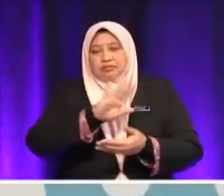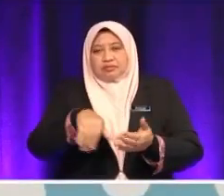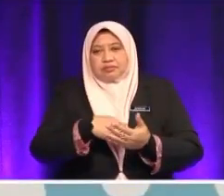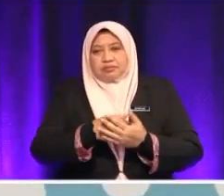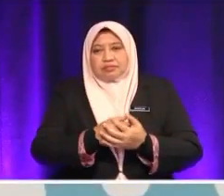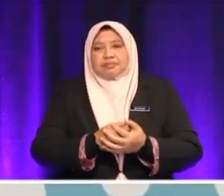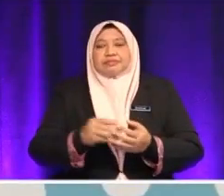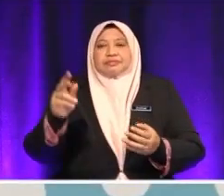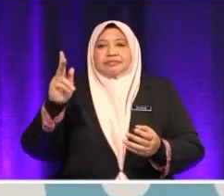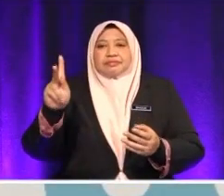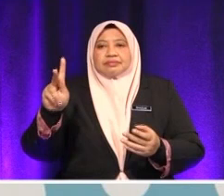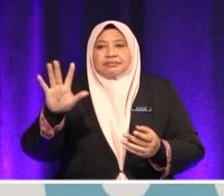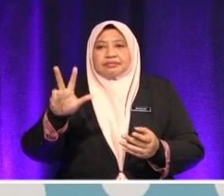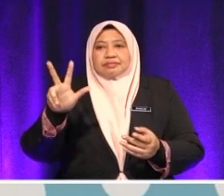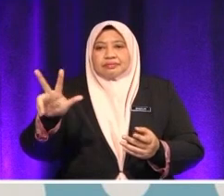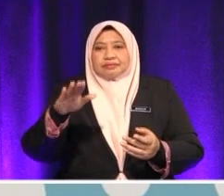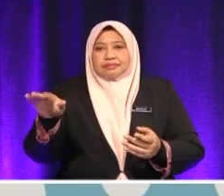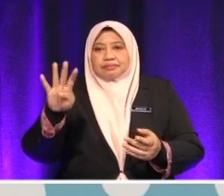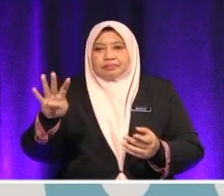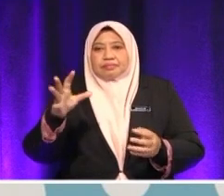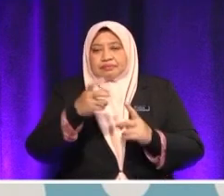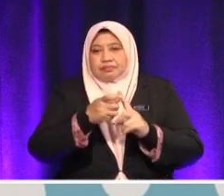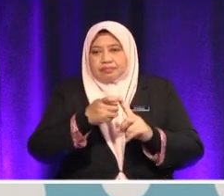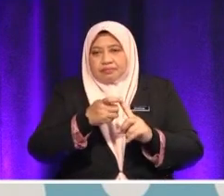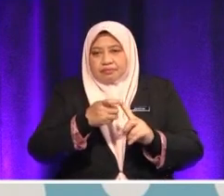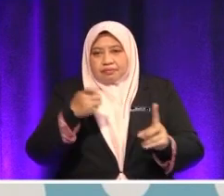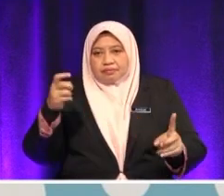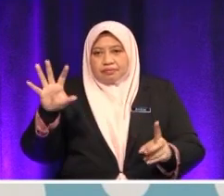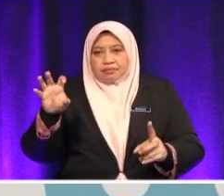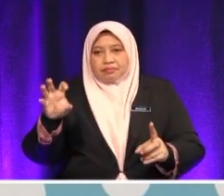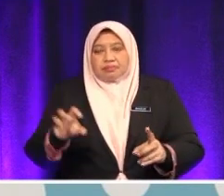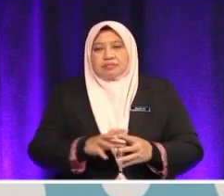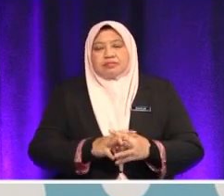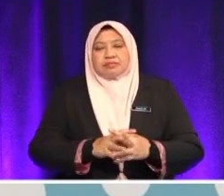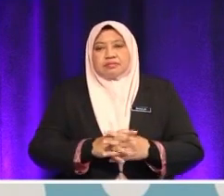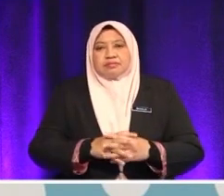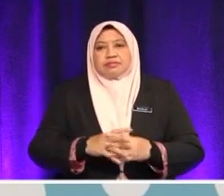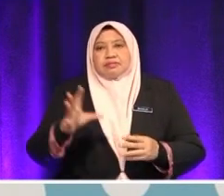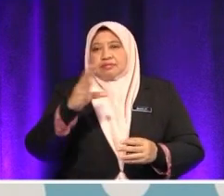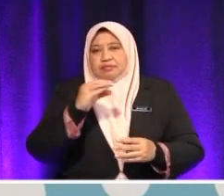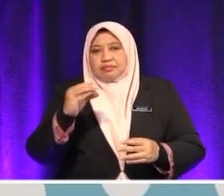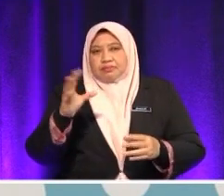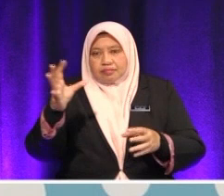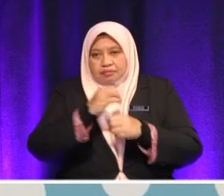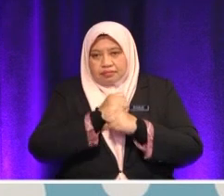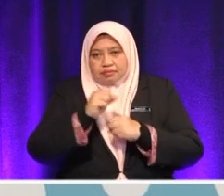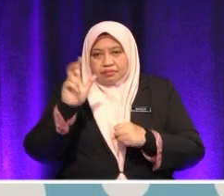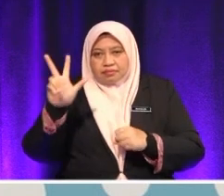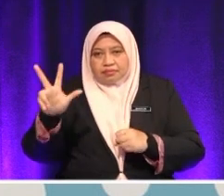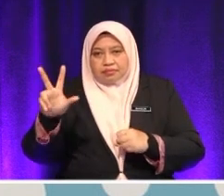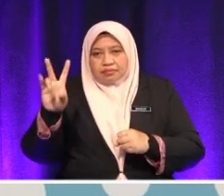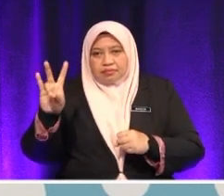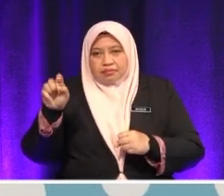daripada 50 murid akan dapat 37 puluhan 5 tapi modern ingat kena